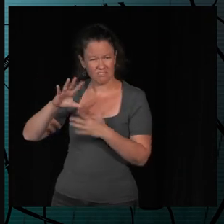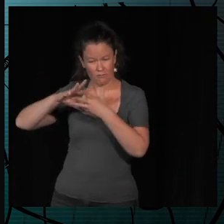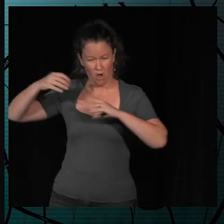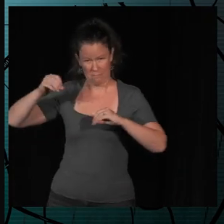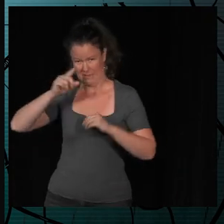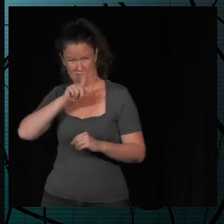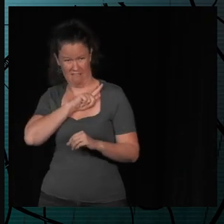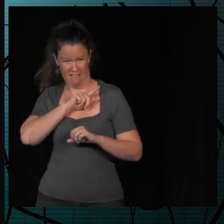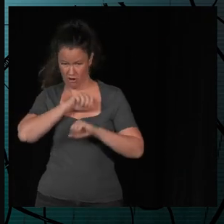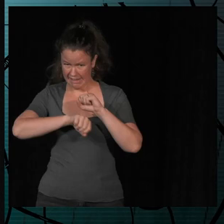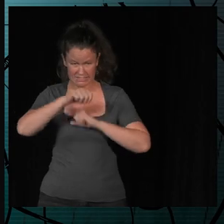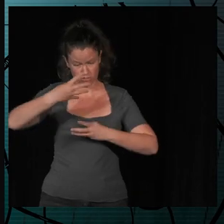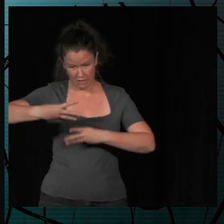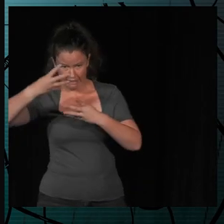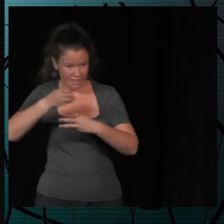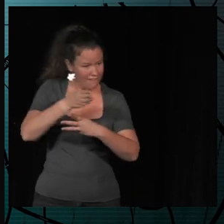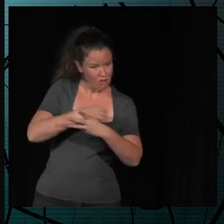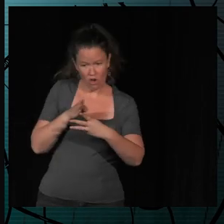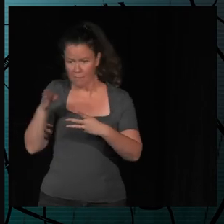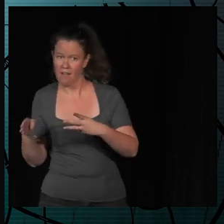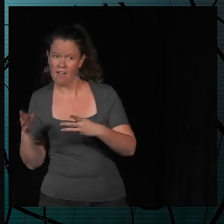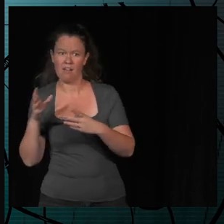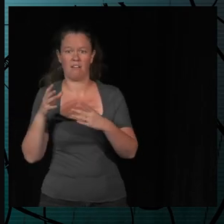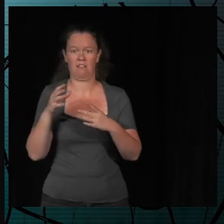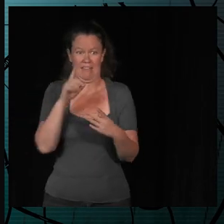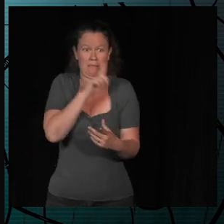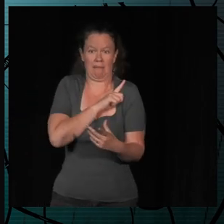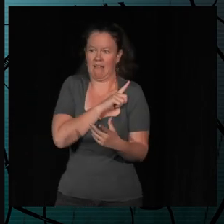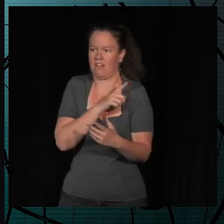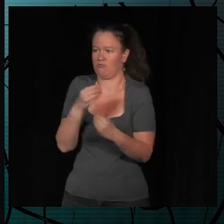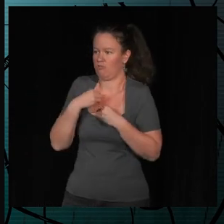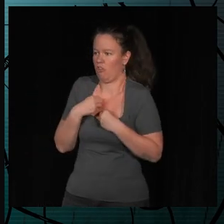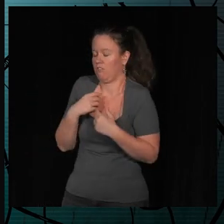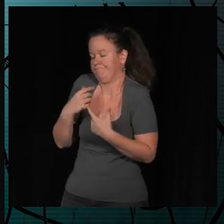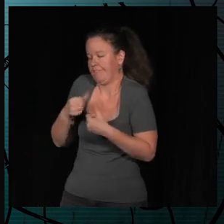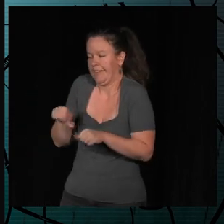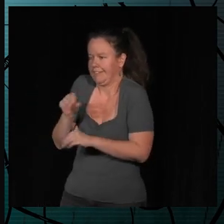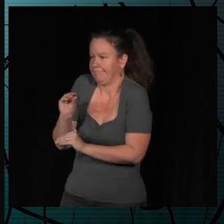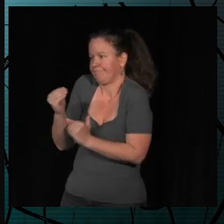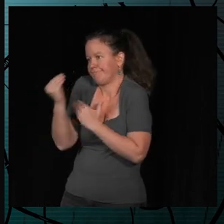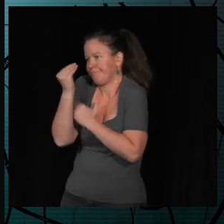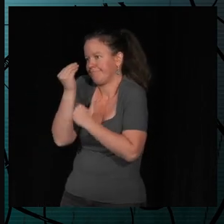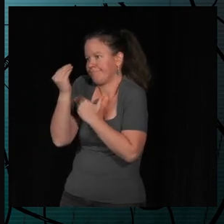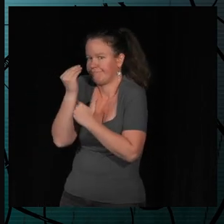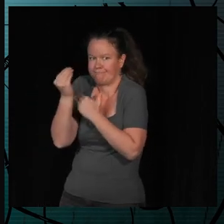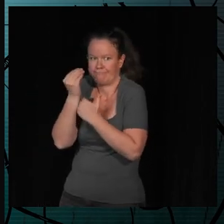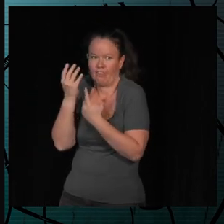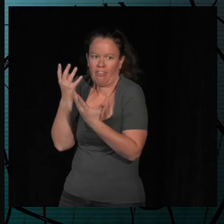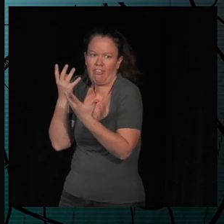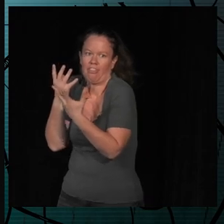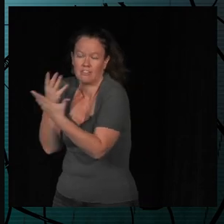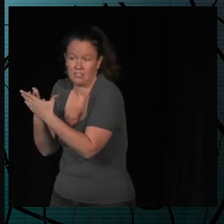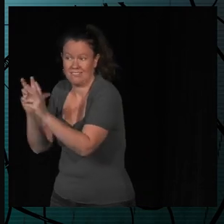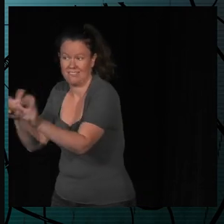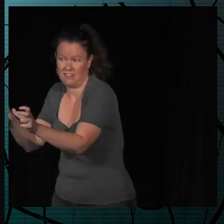été fait pour nous faire consommer de la publicité quoi donc je trouve que ça n'a pas inventé grandchose ces modèles là mais la télé